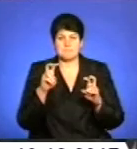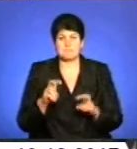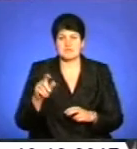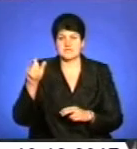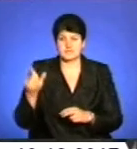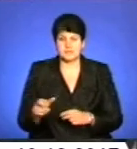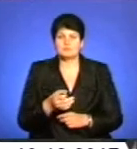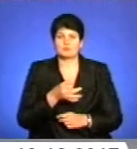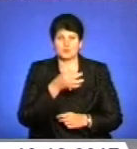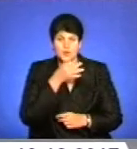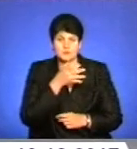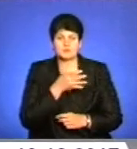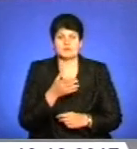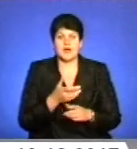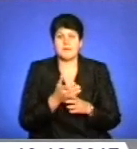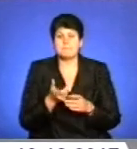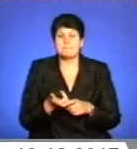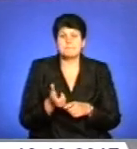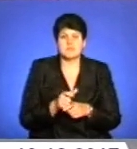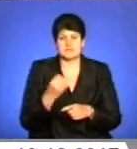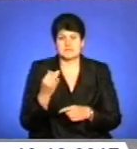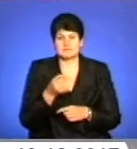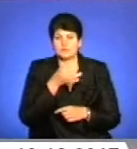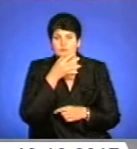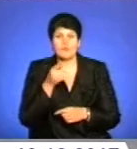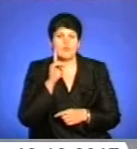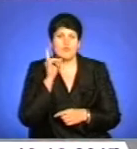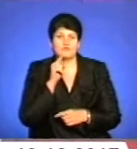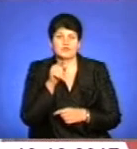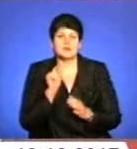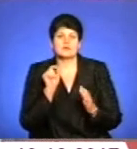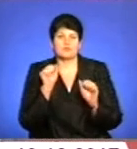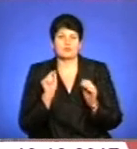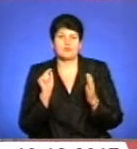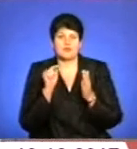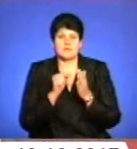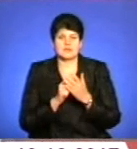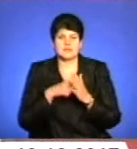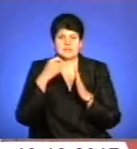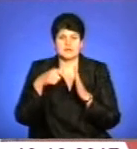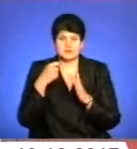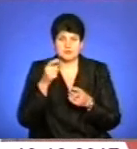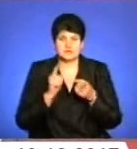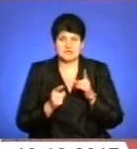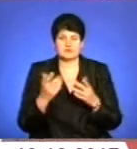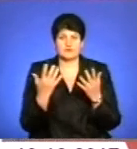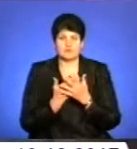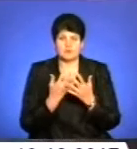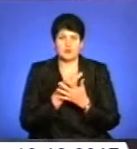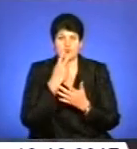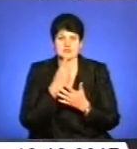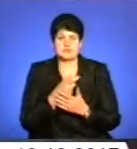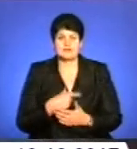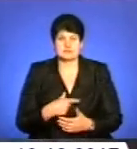ідея сподобалася. Найбільше це зацікавило молодь, адже вони зможуть потрапити на зйомки справжнього фільму і показати себе.